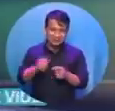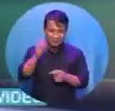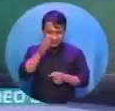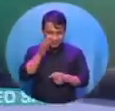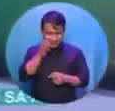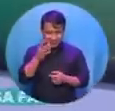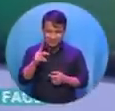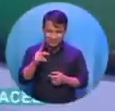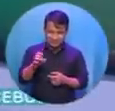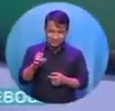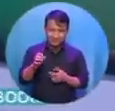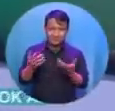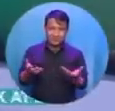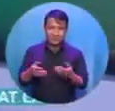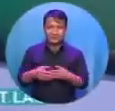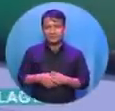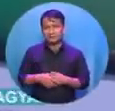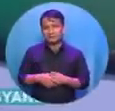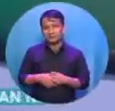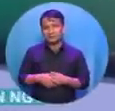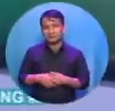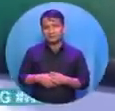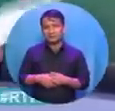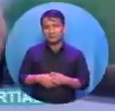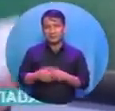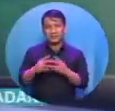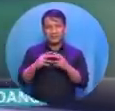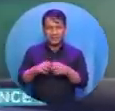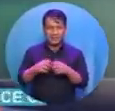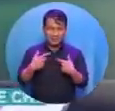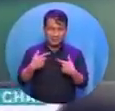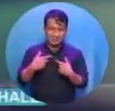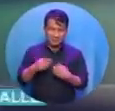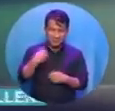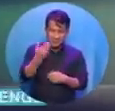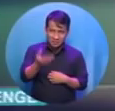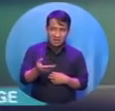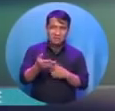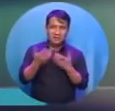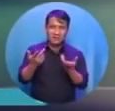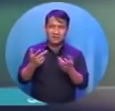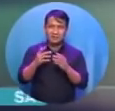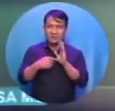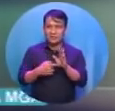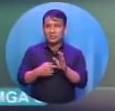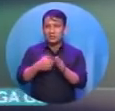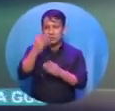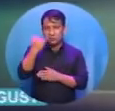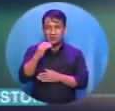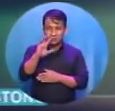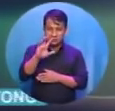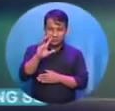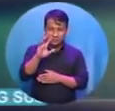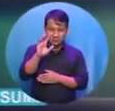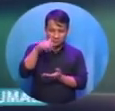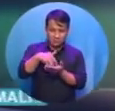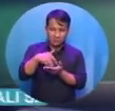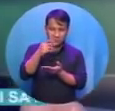Wala? Wala po. Eh, magkakaroon ka na. Kaya ako nagtatanong, magkakaroon ka na. Dahil sa 5,000 pesos